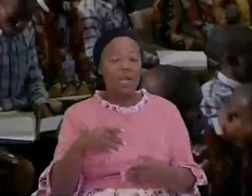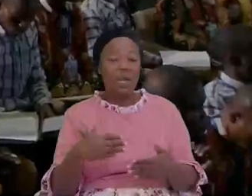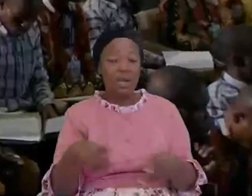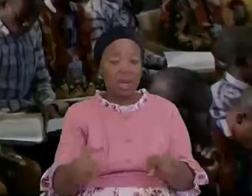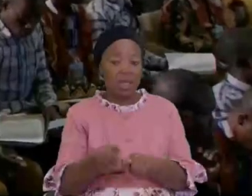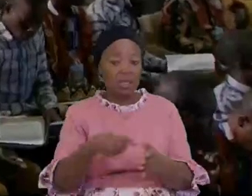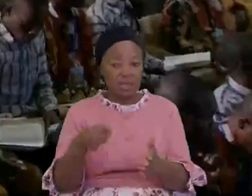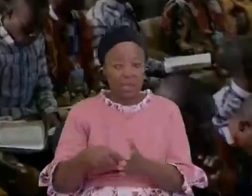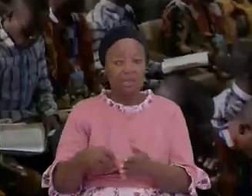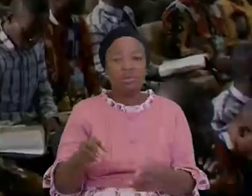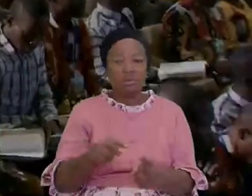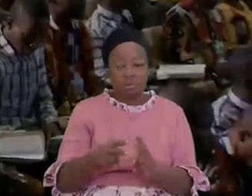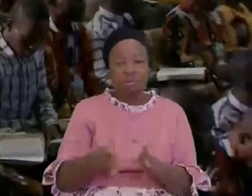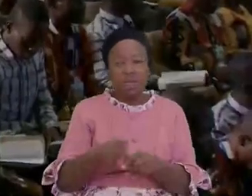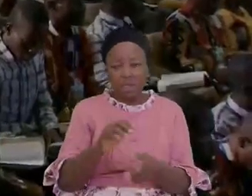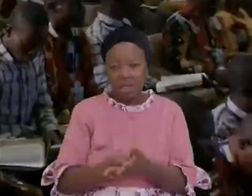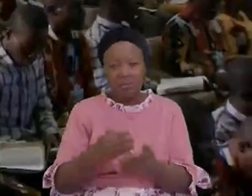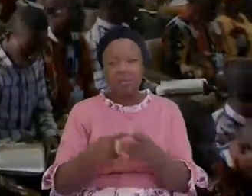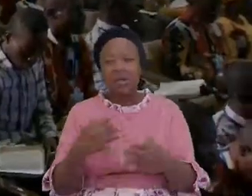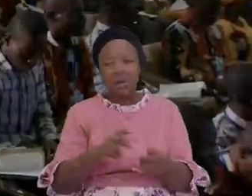Vous étiez comme ça avant.